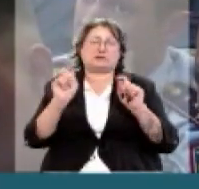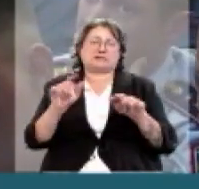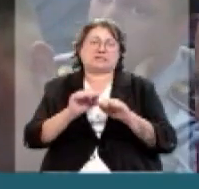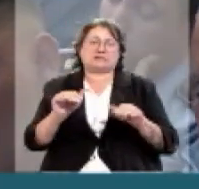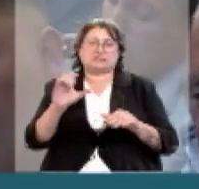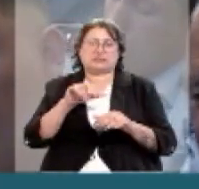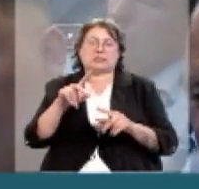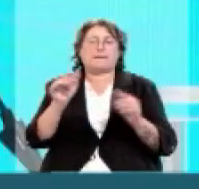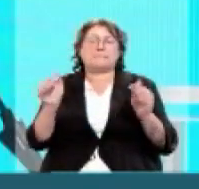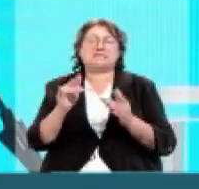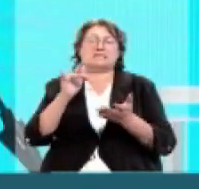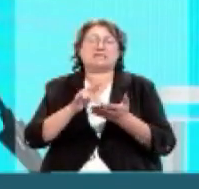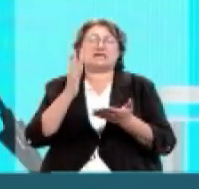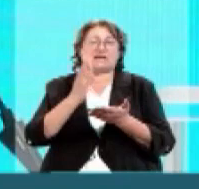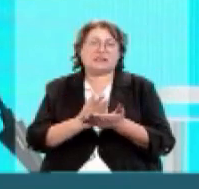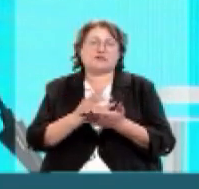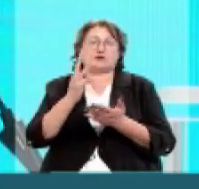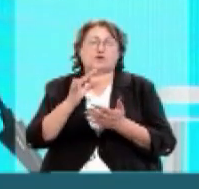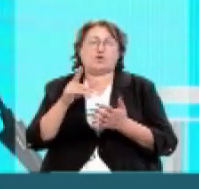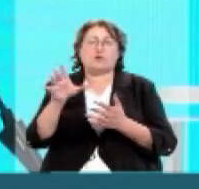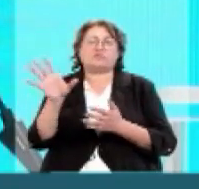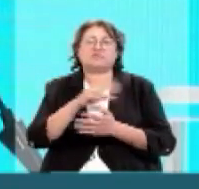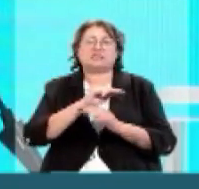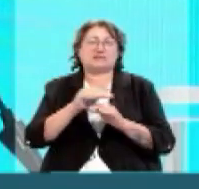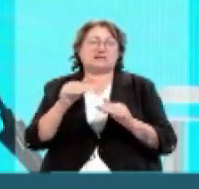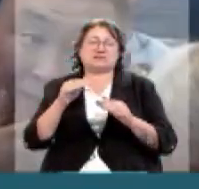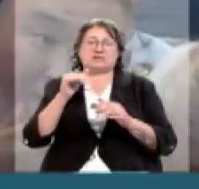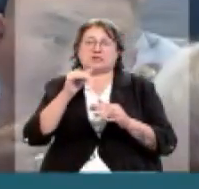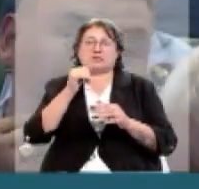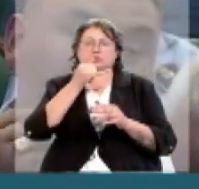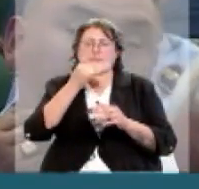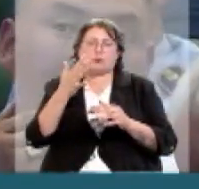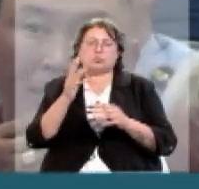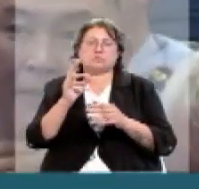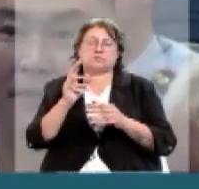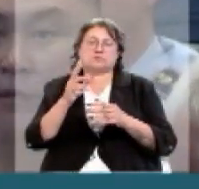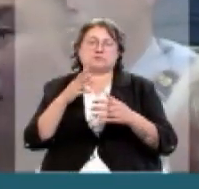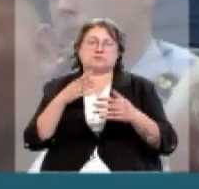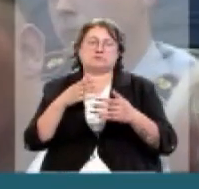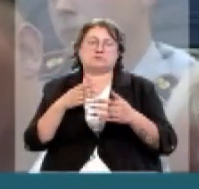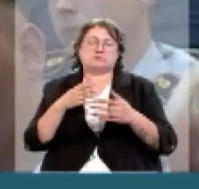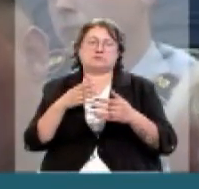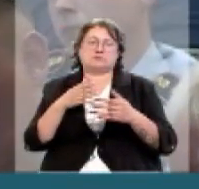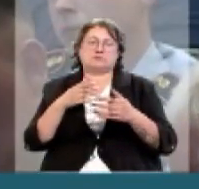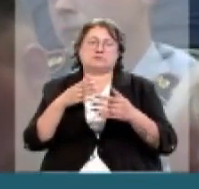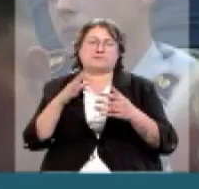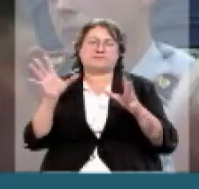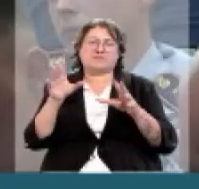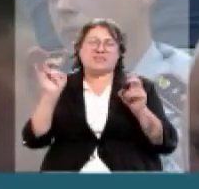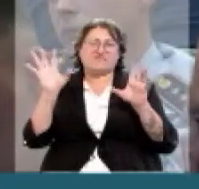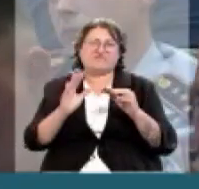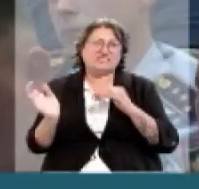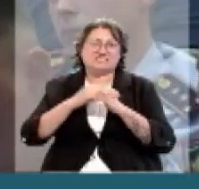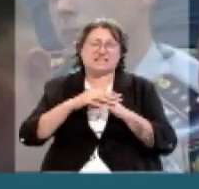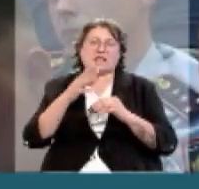жанындағы шағын орталық барлық балаларды мектепке дейінгі тәрбиемен қамтуға қауқарсыз. У нас в селе отсутствует. свой детский сад. Менің кішкентай